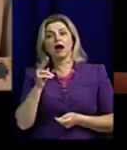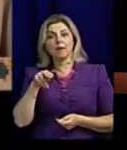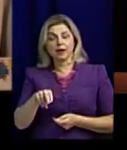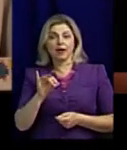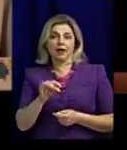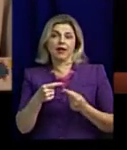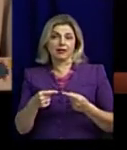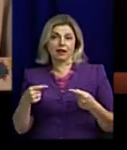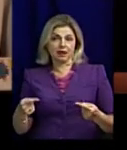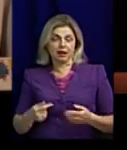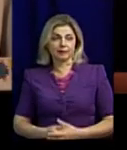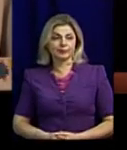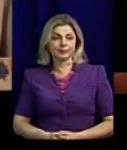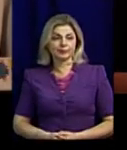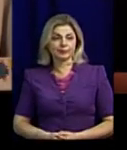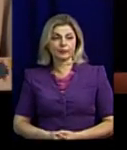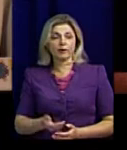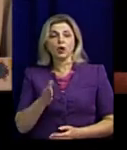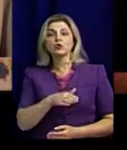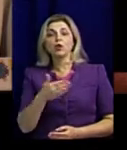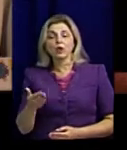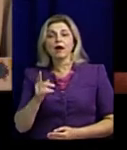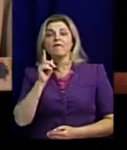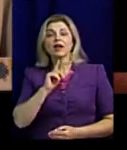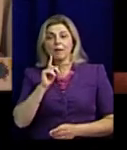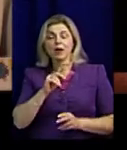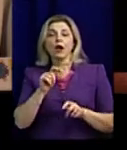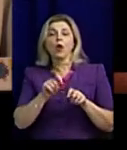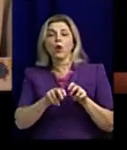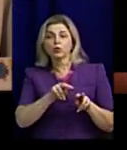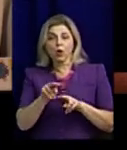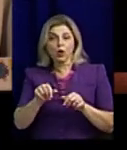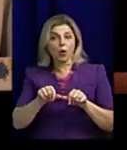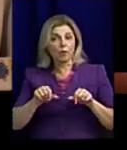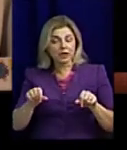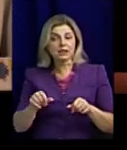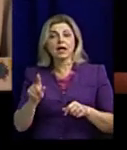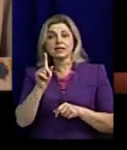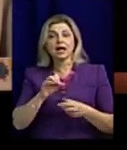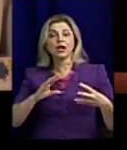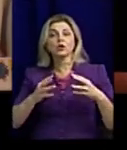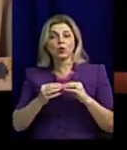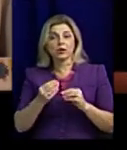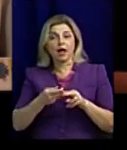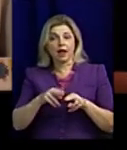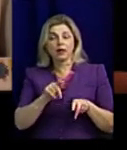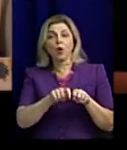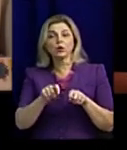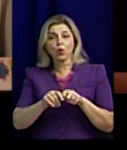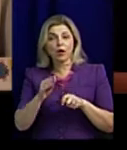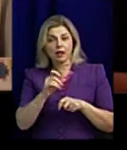Все це повинно йти за процедурою. Створені тимчасові контрольні комісії. За результатами роботи цих контрольних